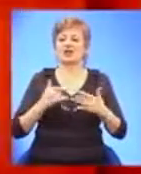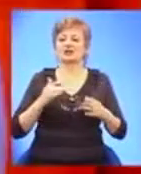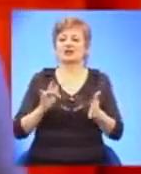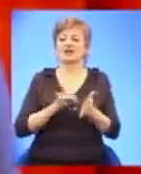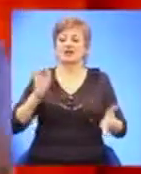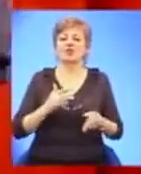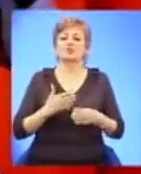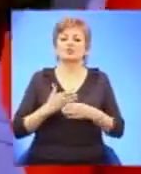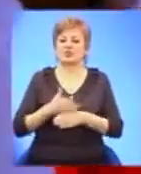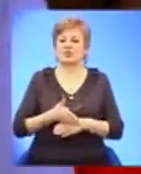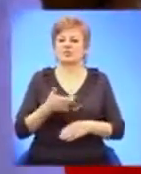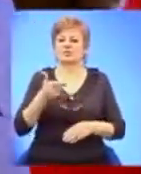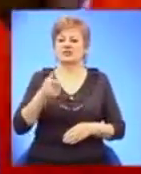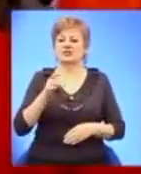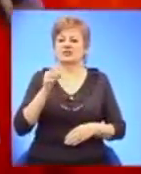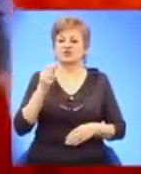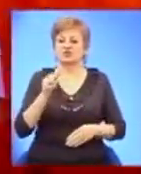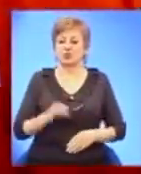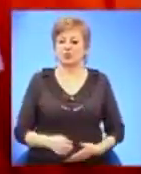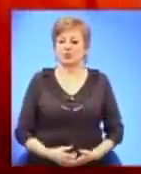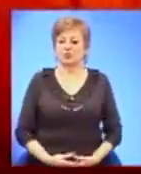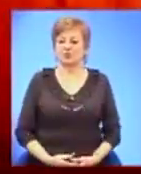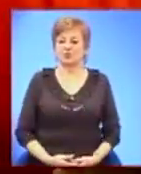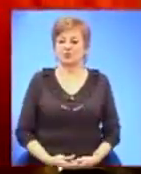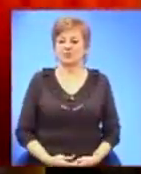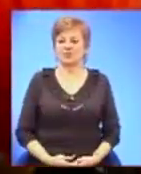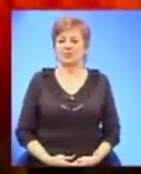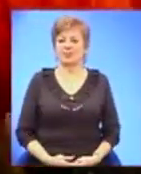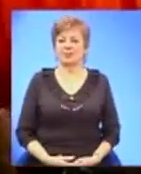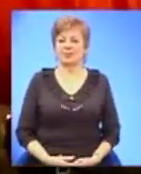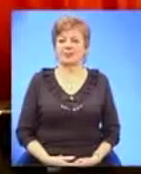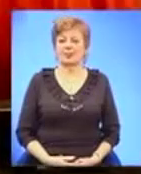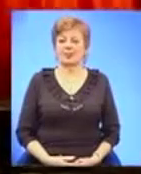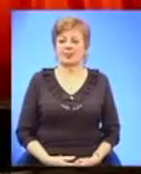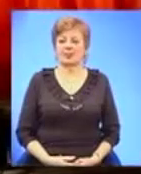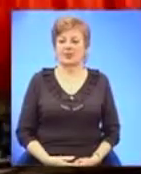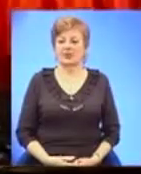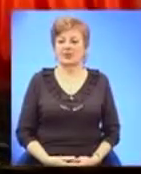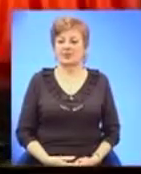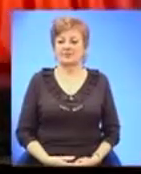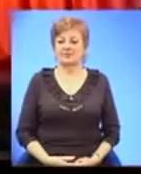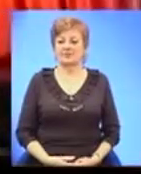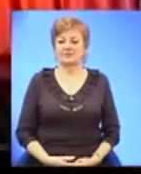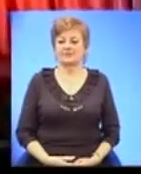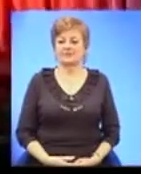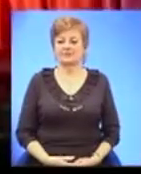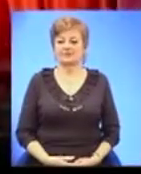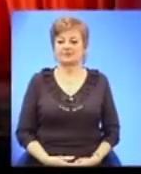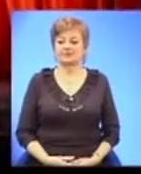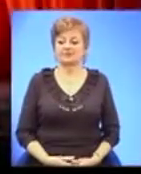гостя Михайла Грицкана. Мовчано нашла і зрозуміла, і сказала: "Я тебе ждала".